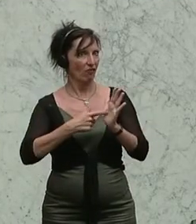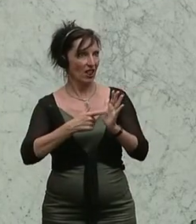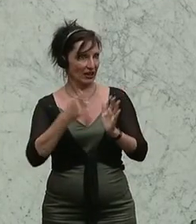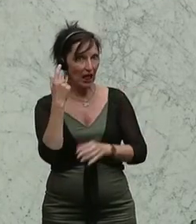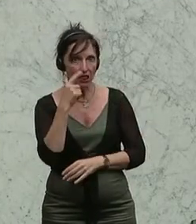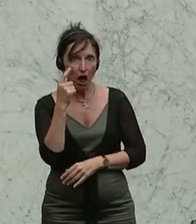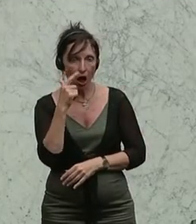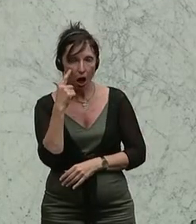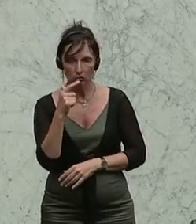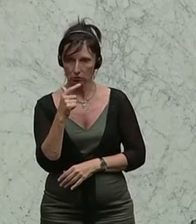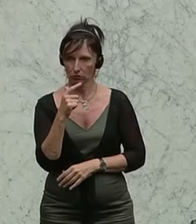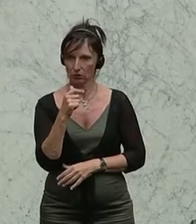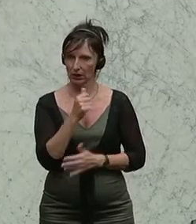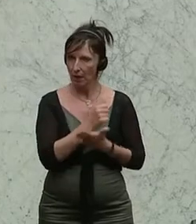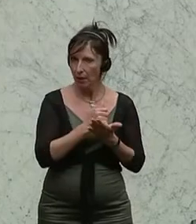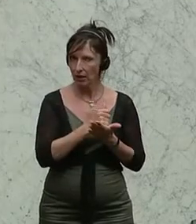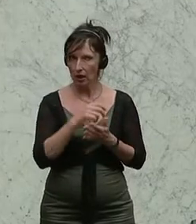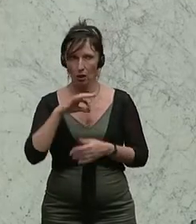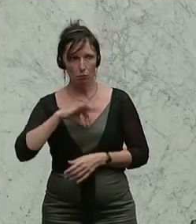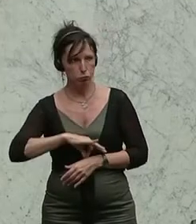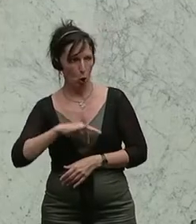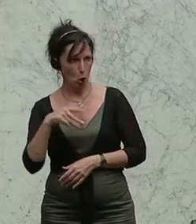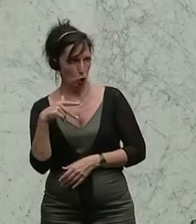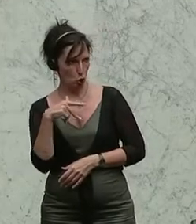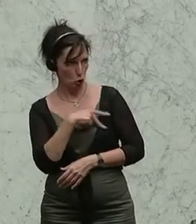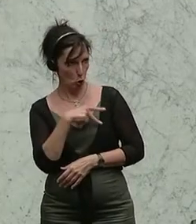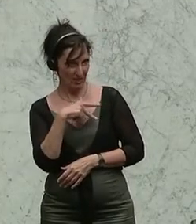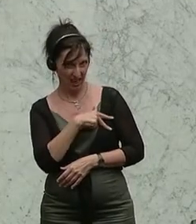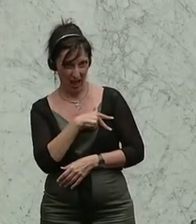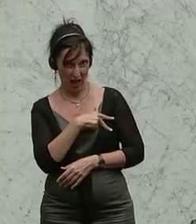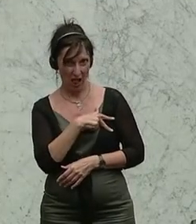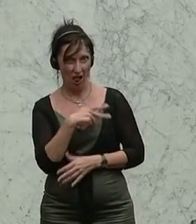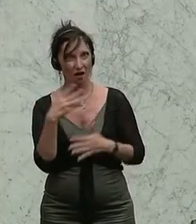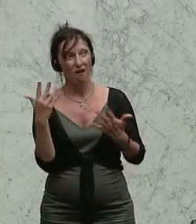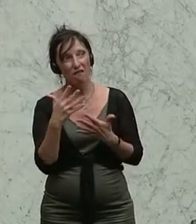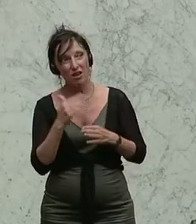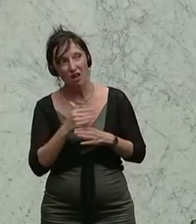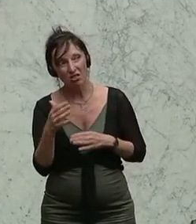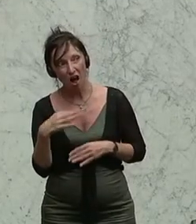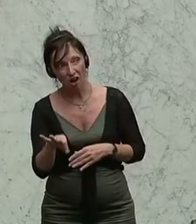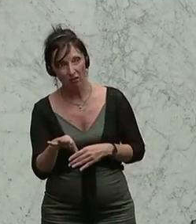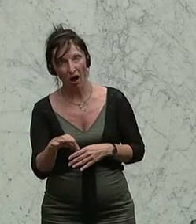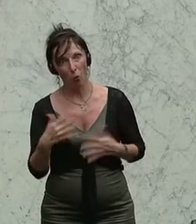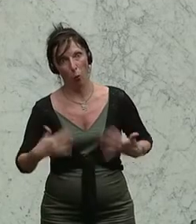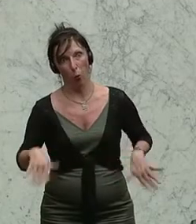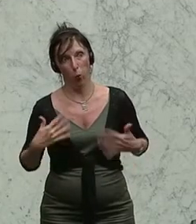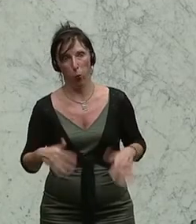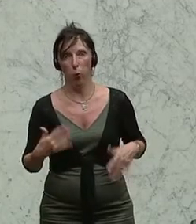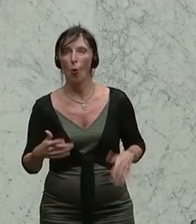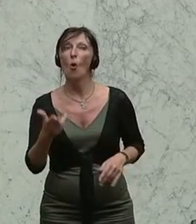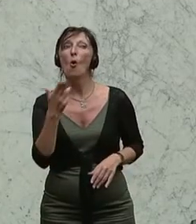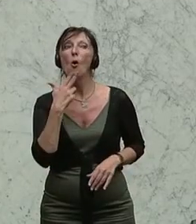Der medizinische und psychosoziale Preis ist allerdings ein sehr hoher und zahlen müssen ihn vor allem die